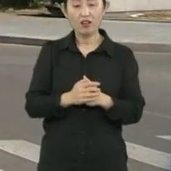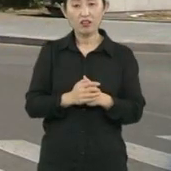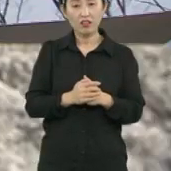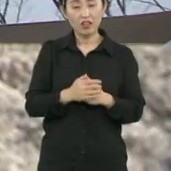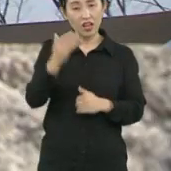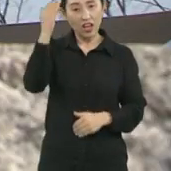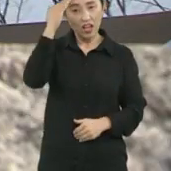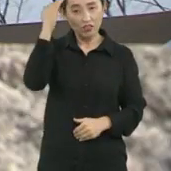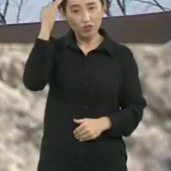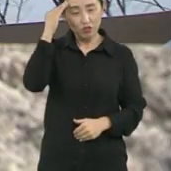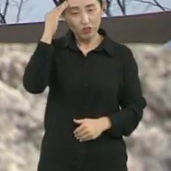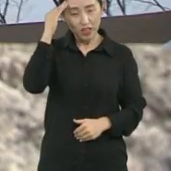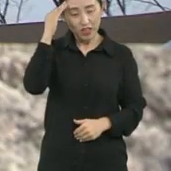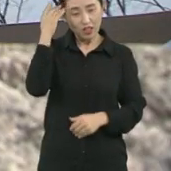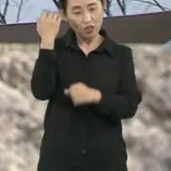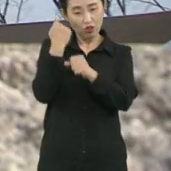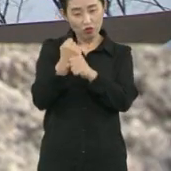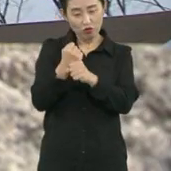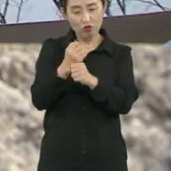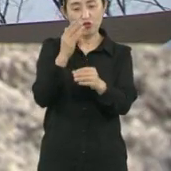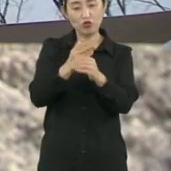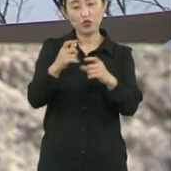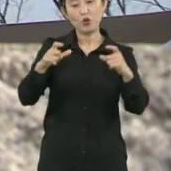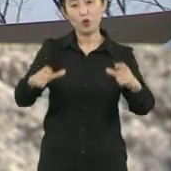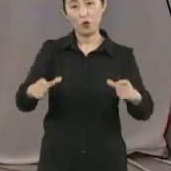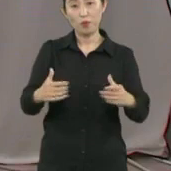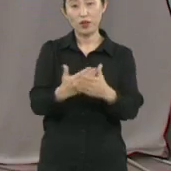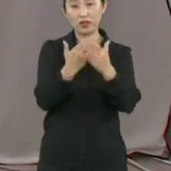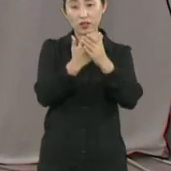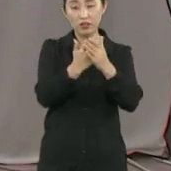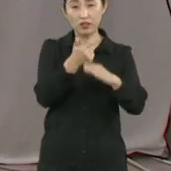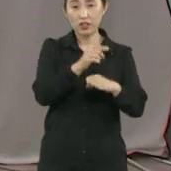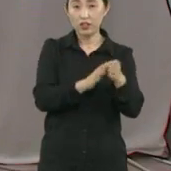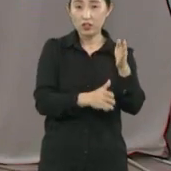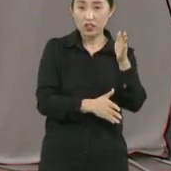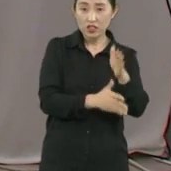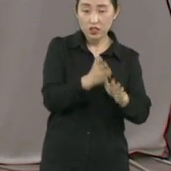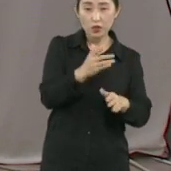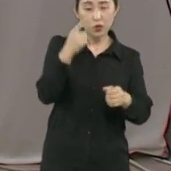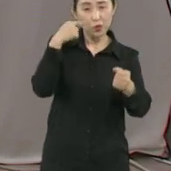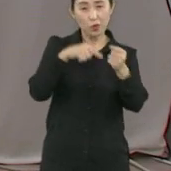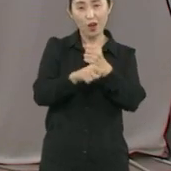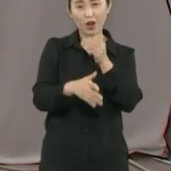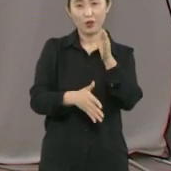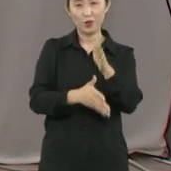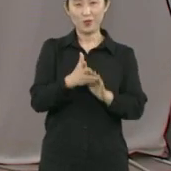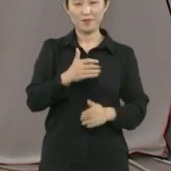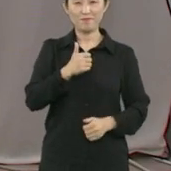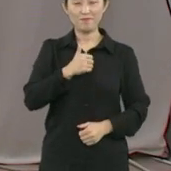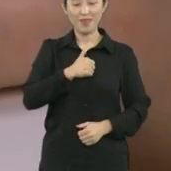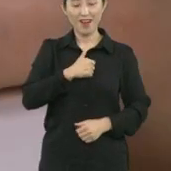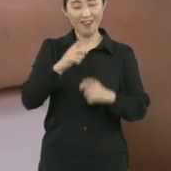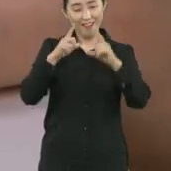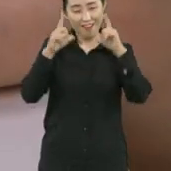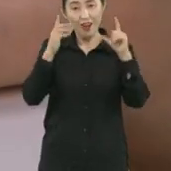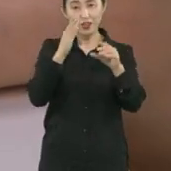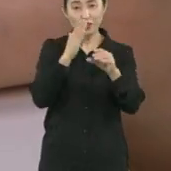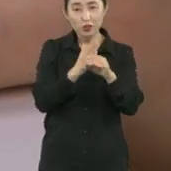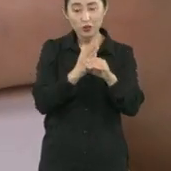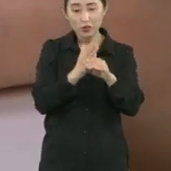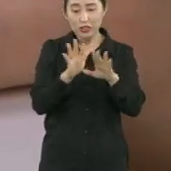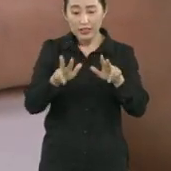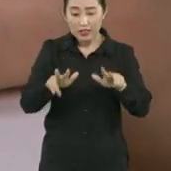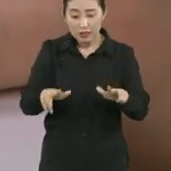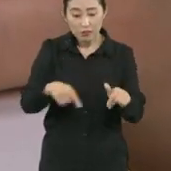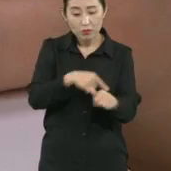R&D 중심 도시로 자리매김했습니다. 대전시 또한 과학도시로서 위상을 톡톡히 누려왔습니다. 하지만